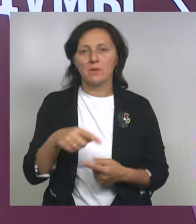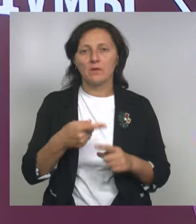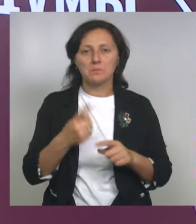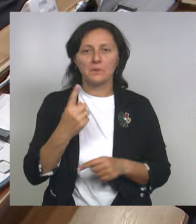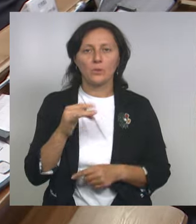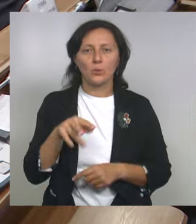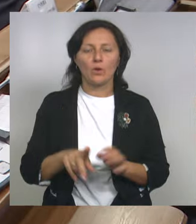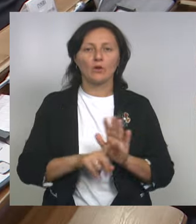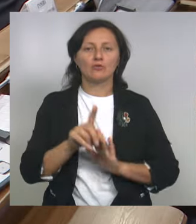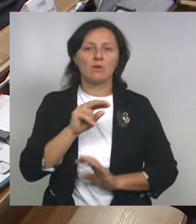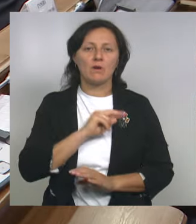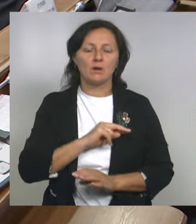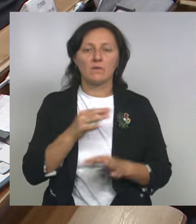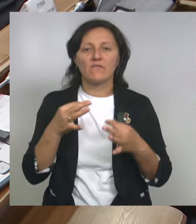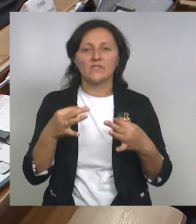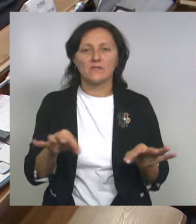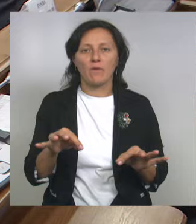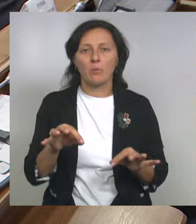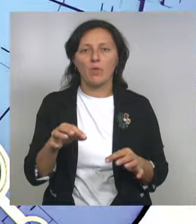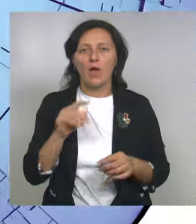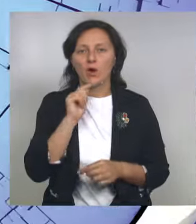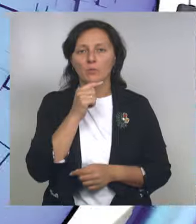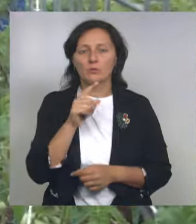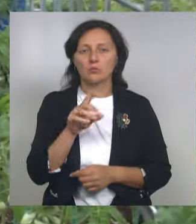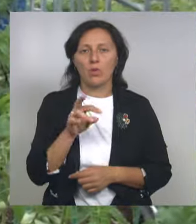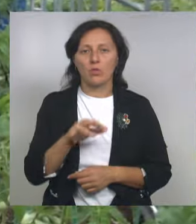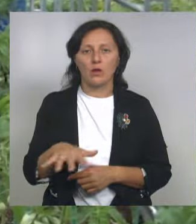июля начнут работать в свободной экономической зоне.